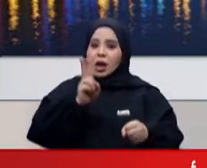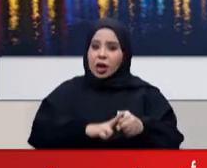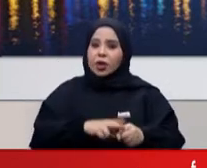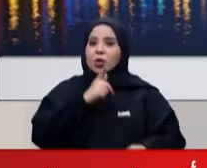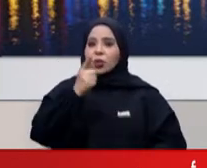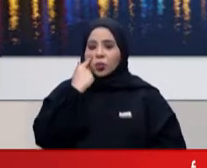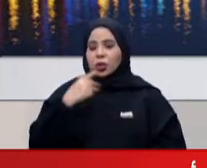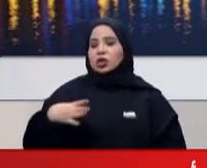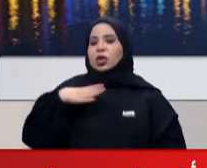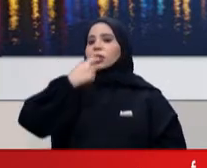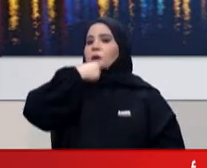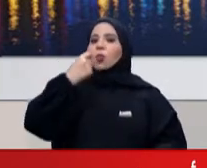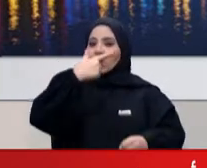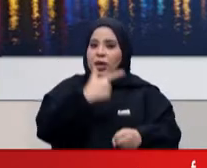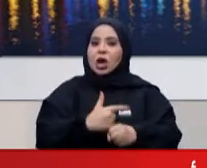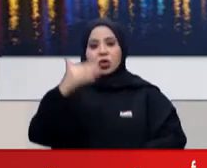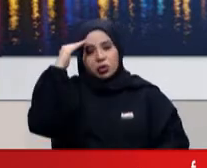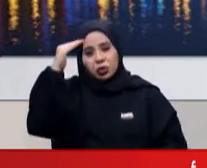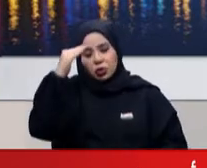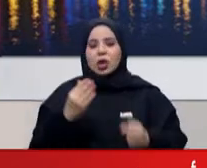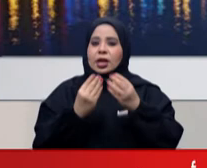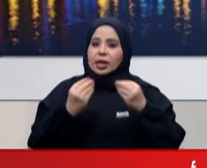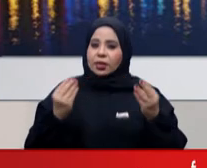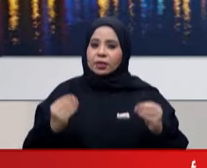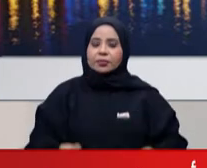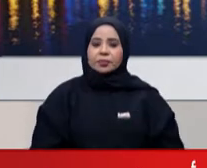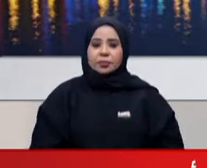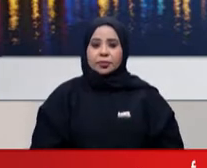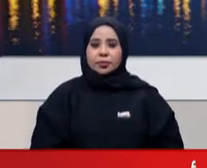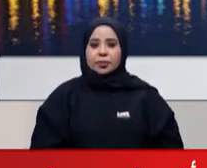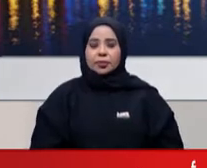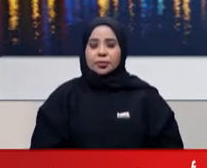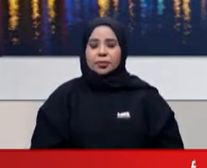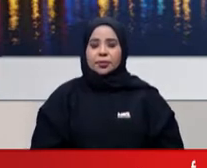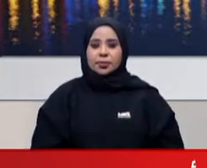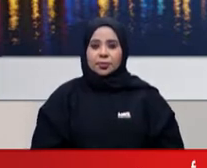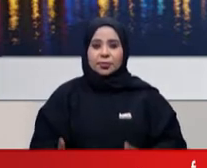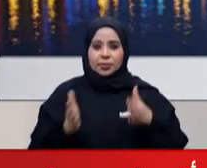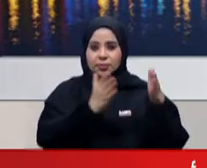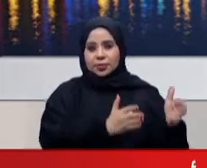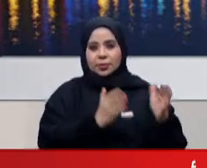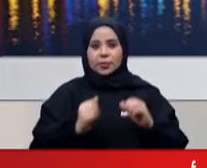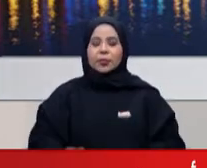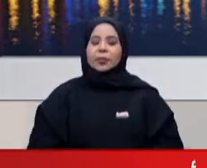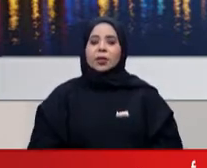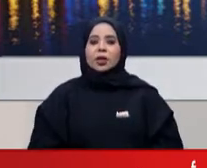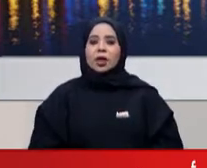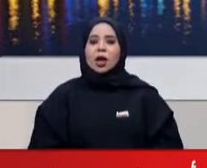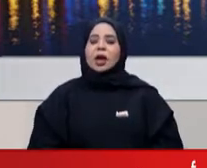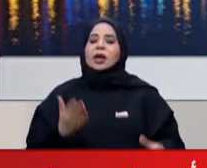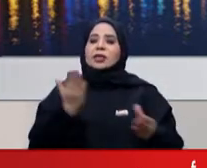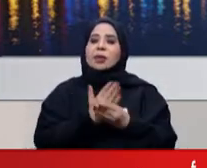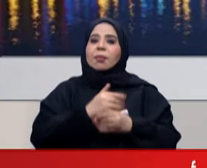السمو الملكي الأمير سلمان بن حمد آل خليفة ولي العهد نائب القائد الأعلى النائب الأول لرئيس مجلس الوزراء حفظه الله، حول تفعيل